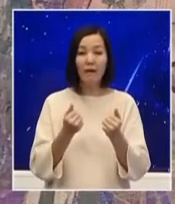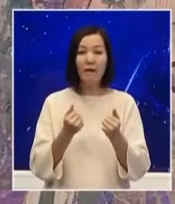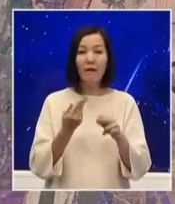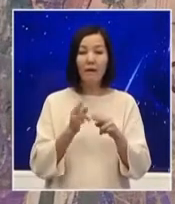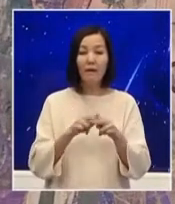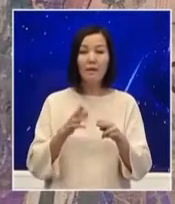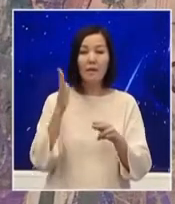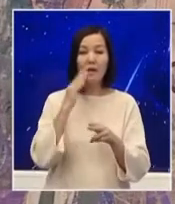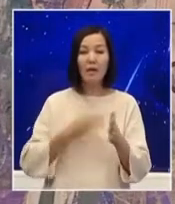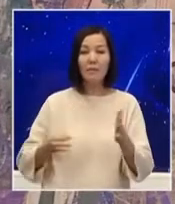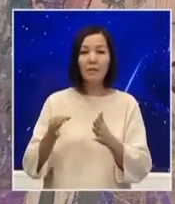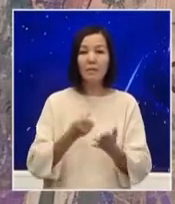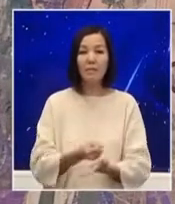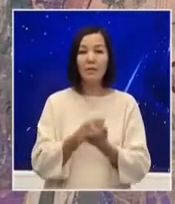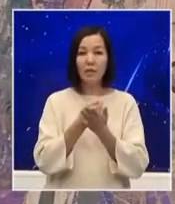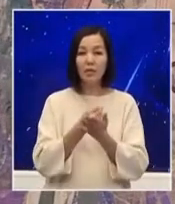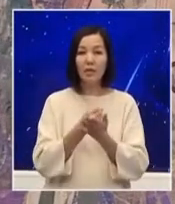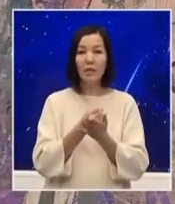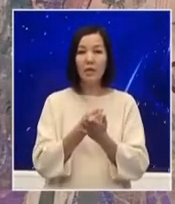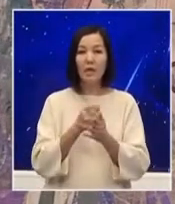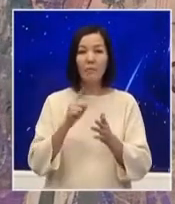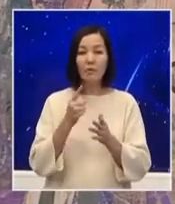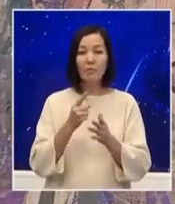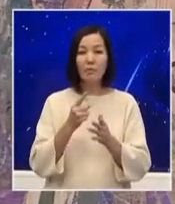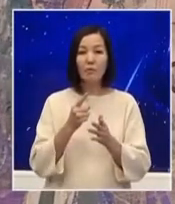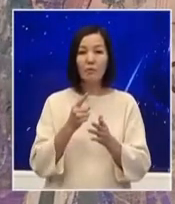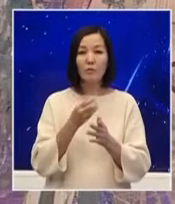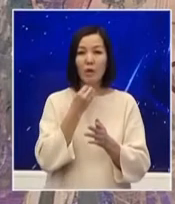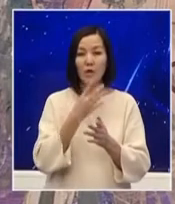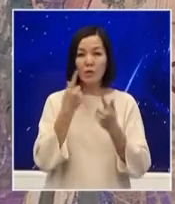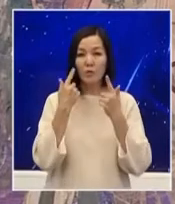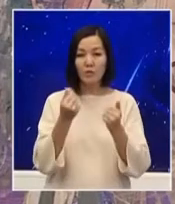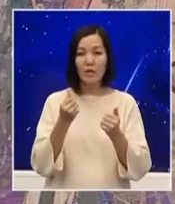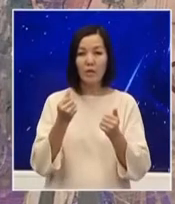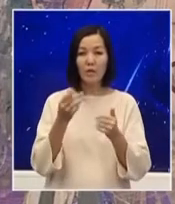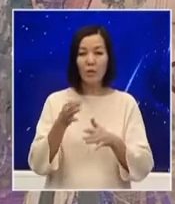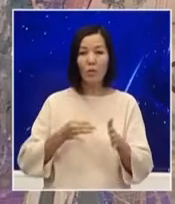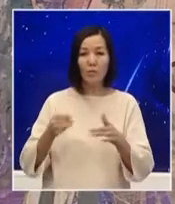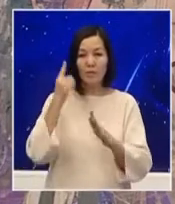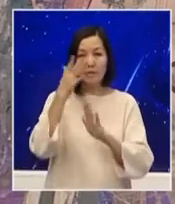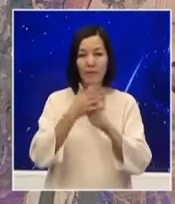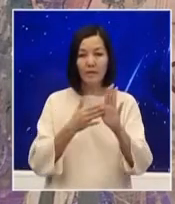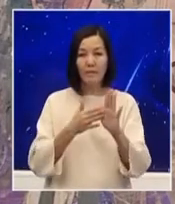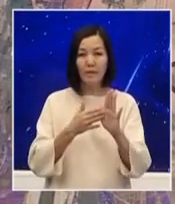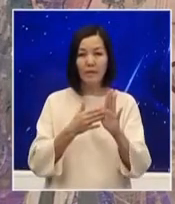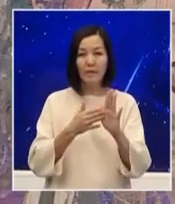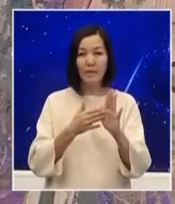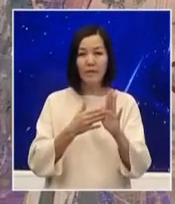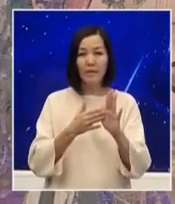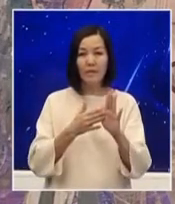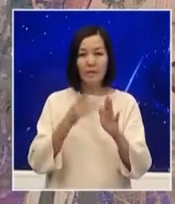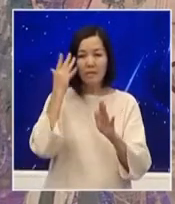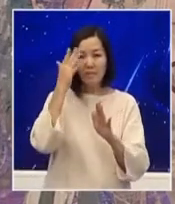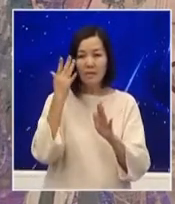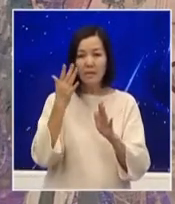И Амандык Абашевич поддержал, потому что он знает область очень хорошо и понимает, о чем идет речь сегодня.